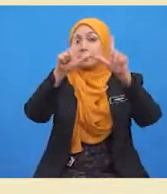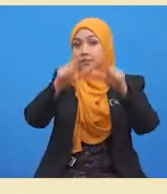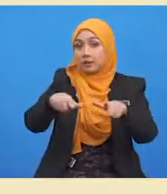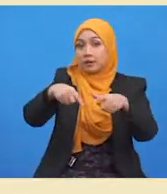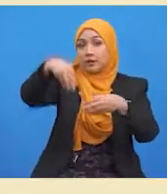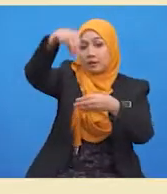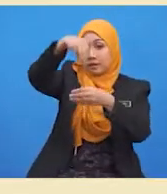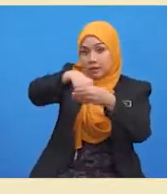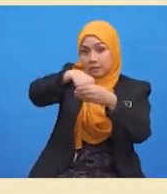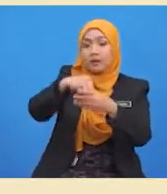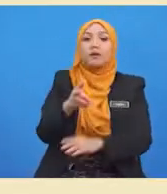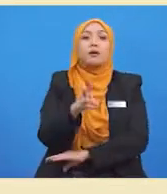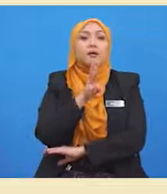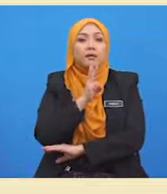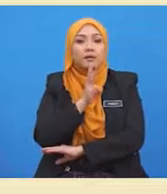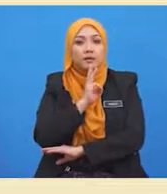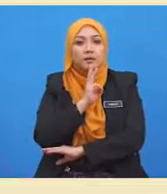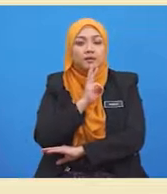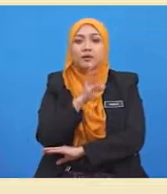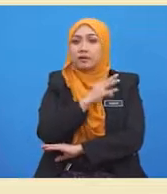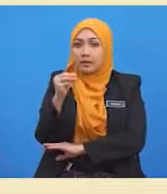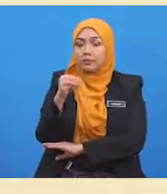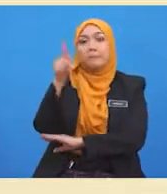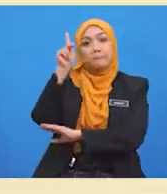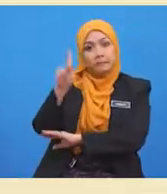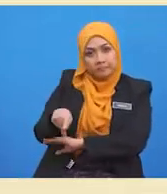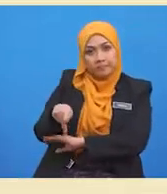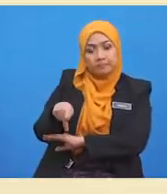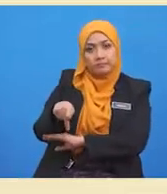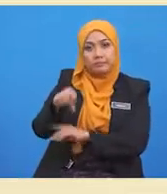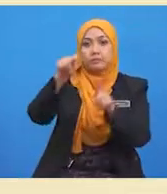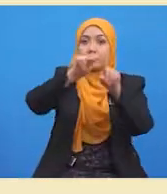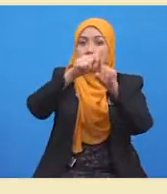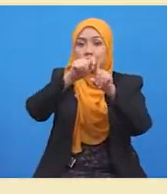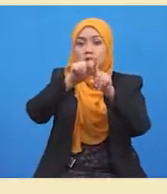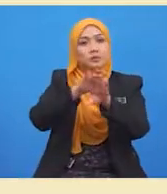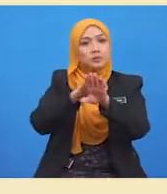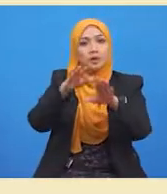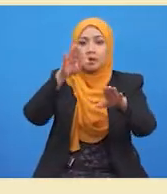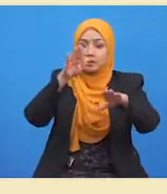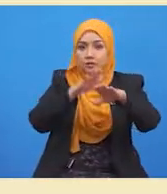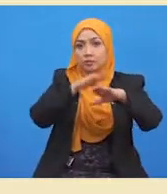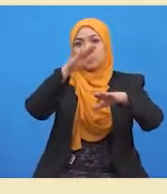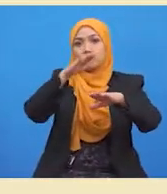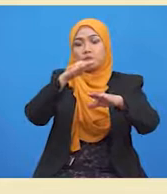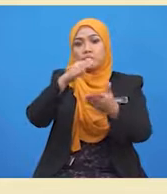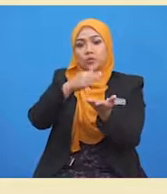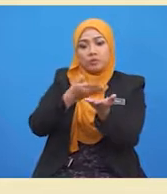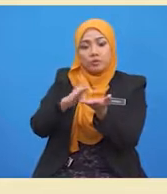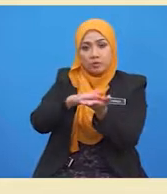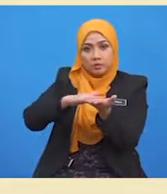air pastikan termometer tidak menyentuh dasar bicara